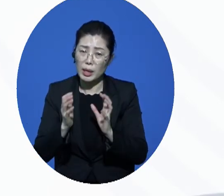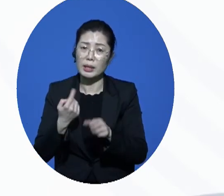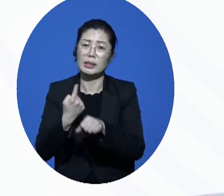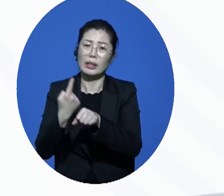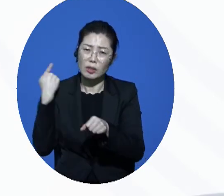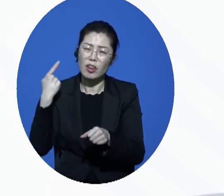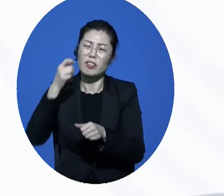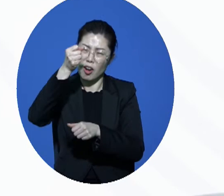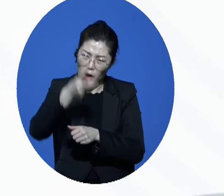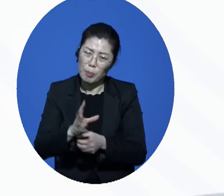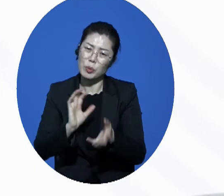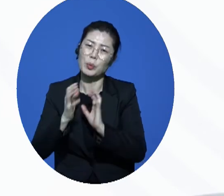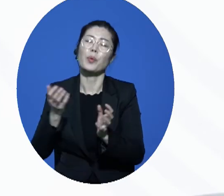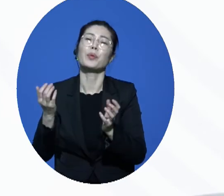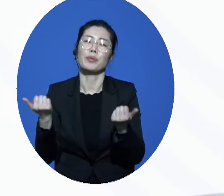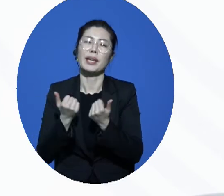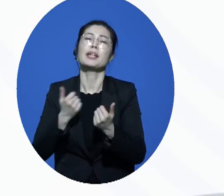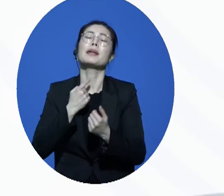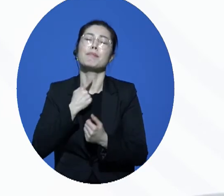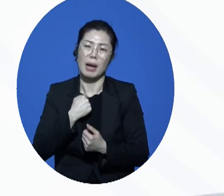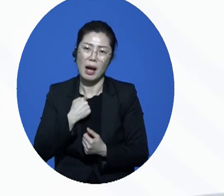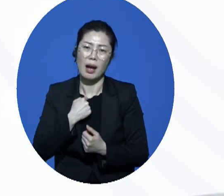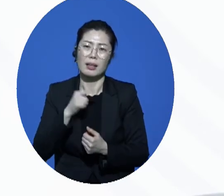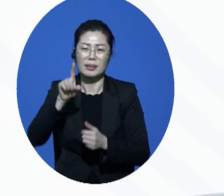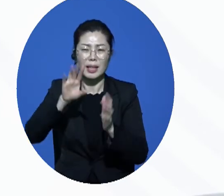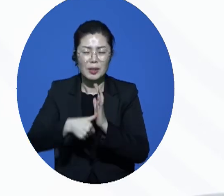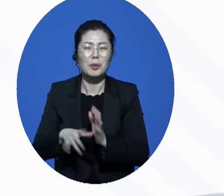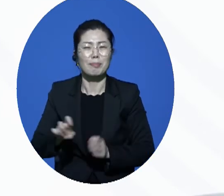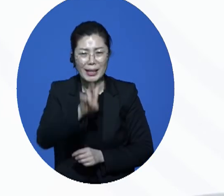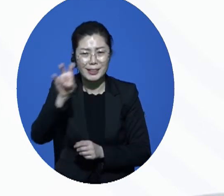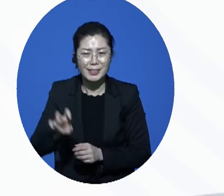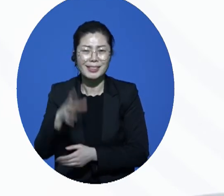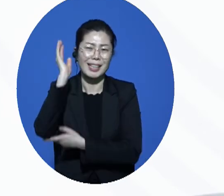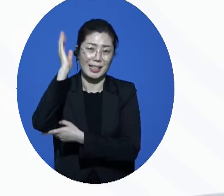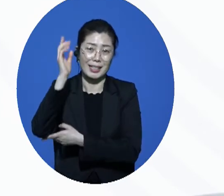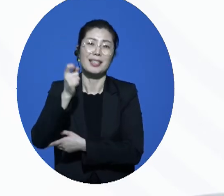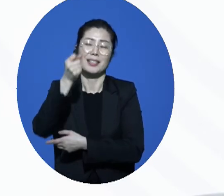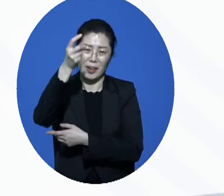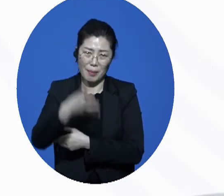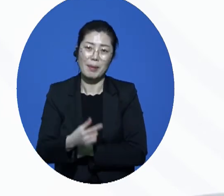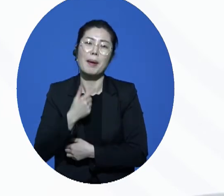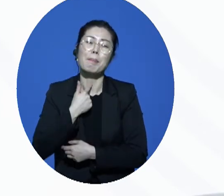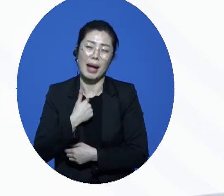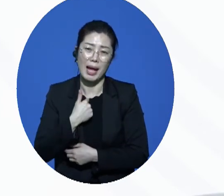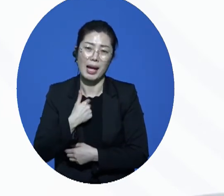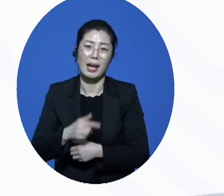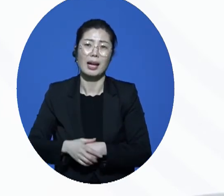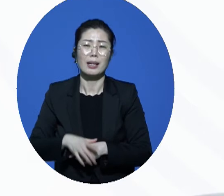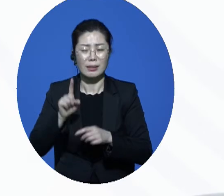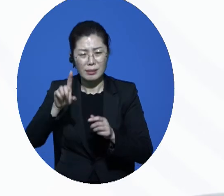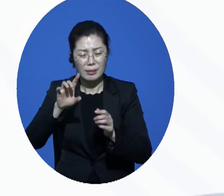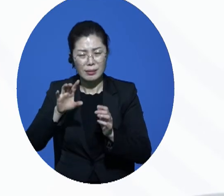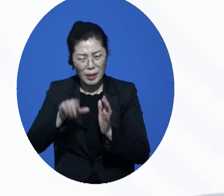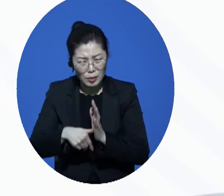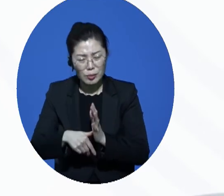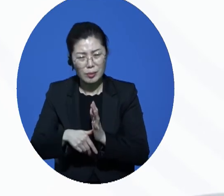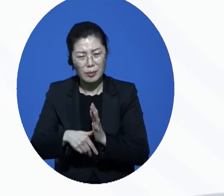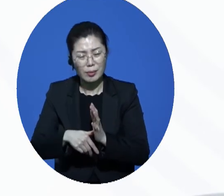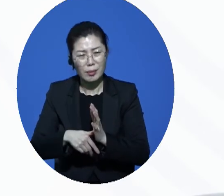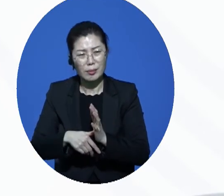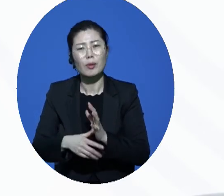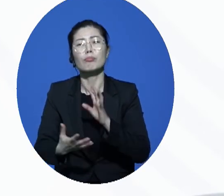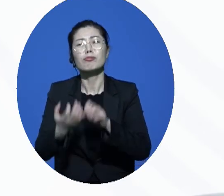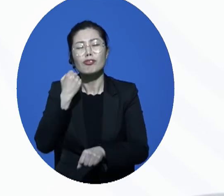여러 번 있었습니다. 그 과정에 제가 메르스 이야기를 여러 번 했었고요. 그럼에도 불구하고 이 소송이 여전히 진행 중인